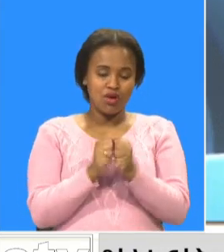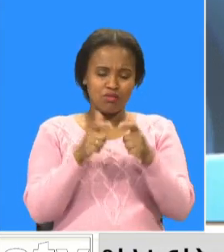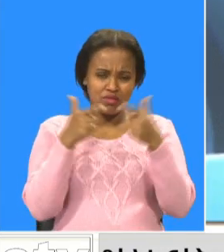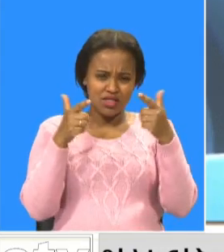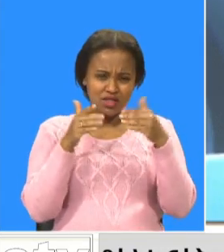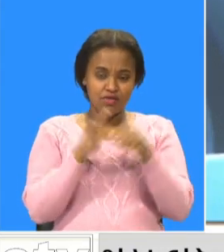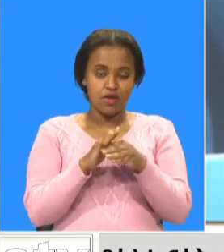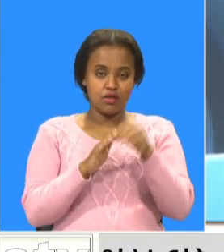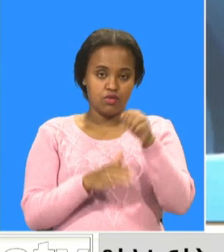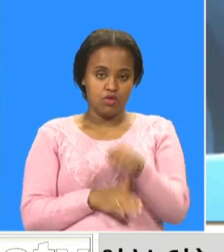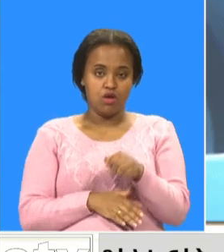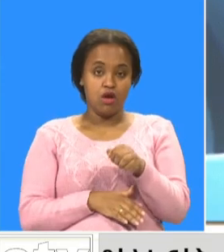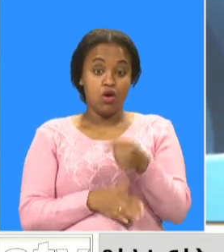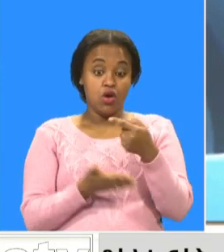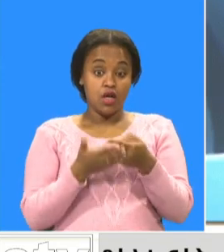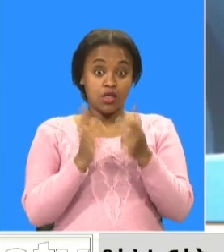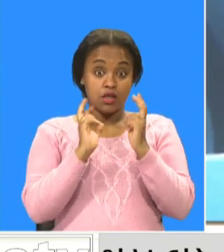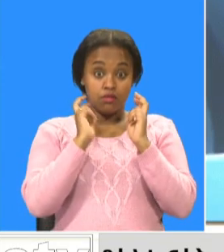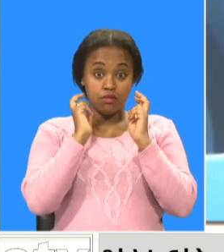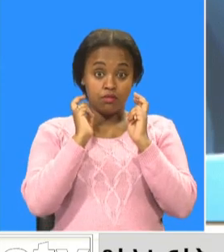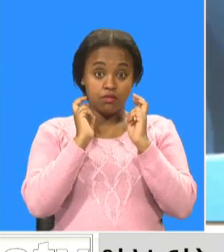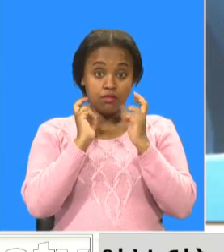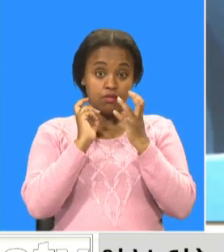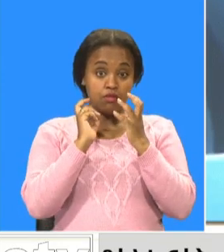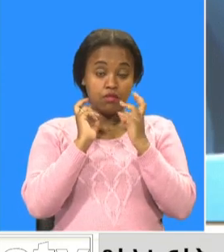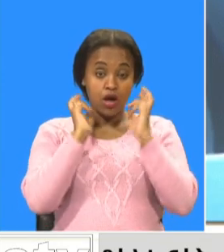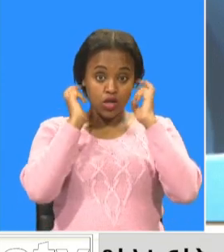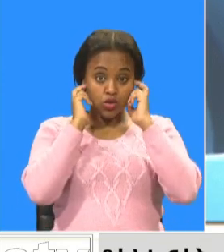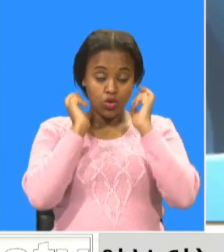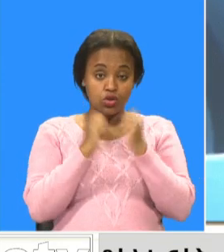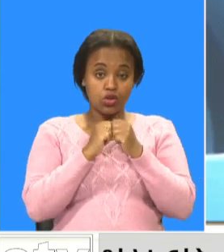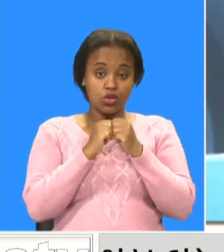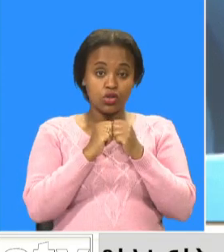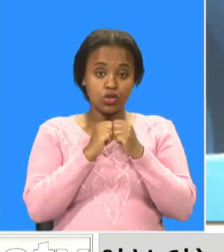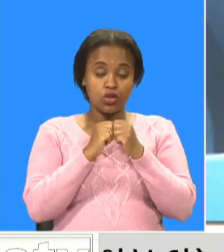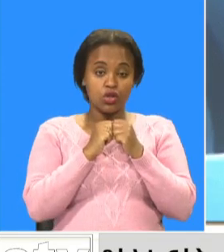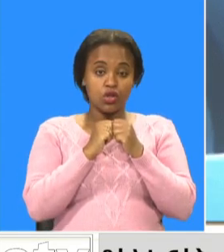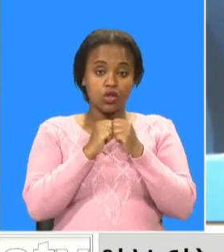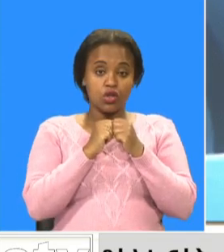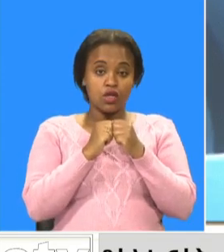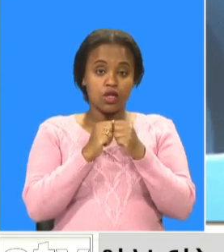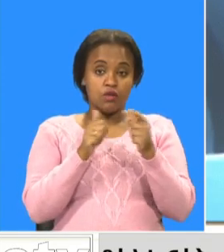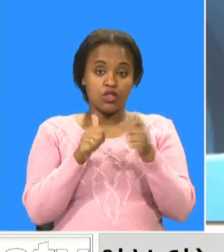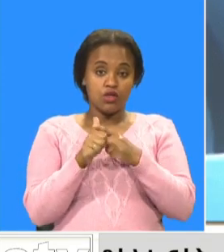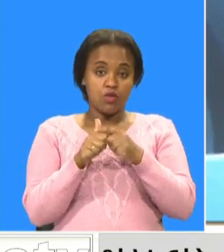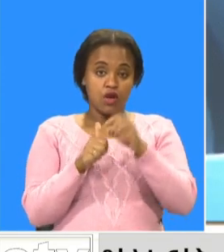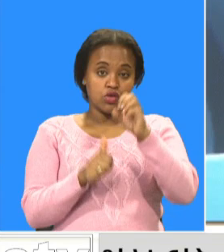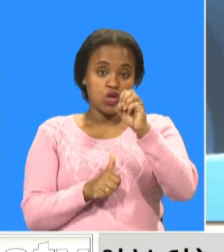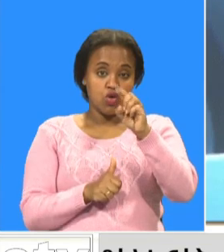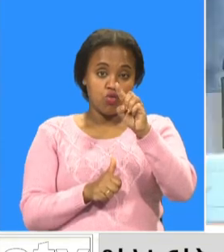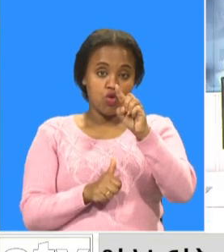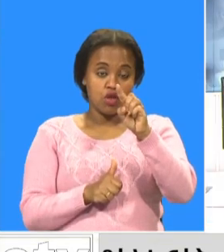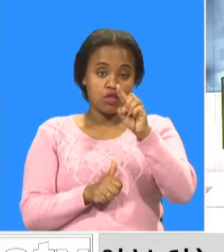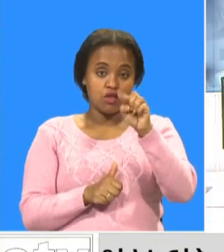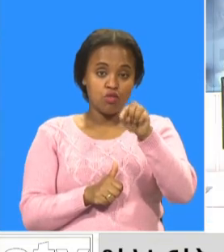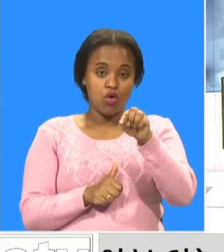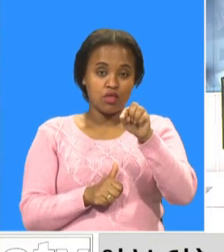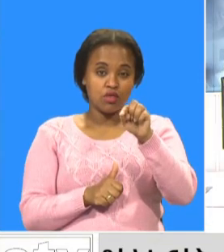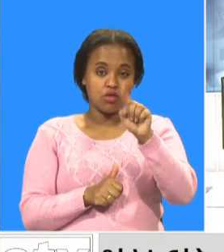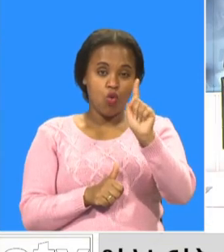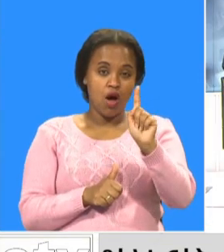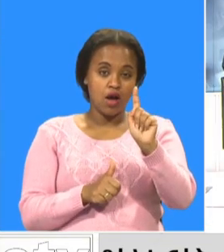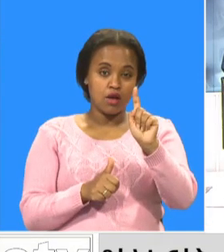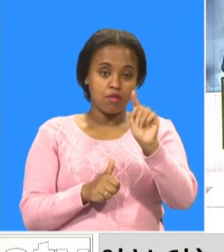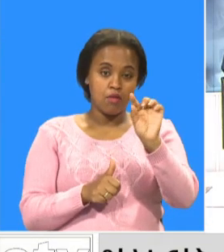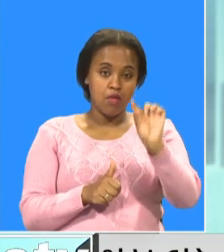አሁን እነዚህ ማስኮች የፊልትሬሽን የመጀመሪያው አት 0.1 ነው ማይክሮን ነው ያልኩት። 0.1